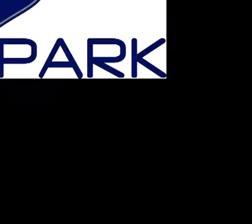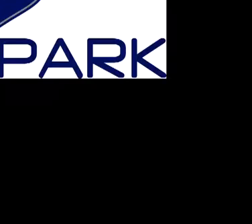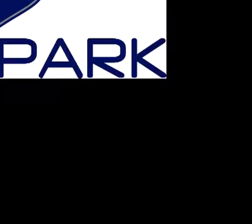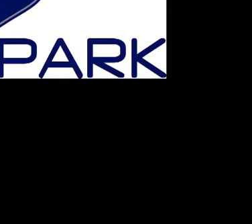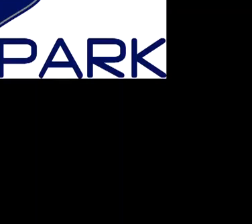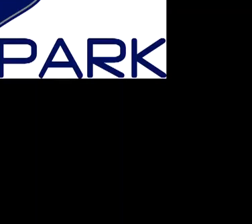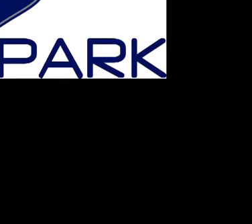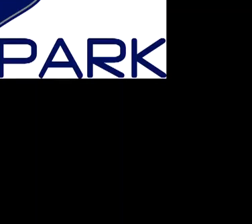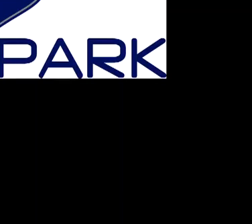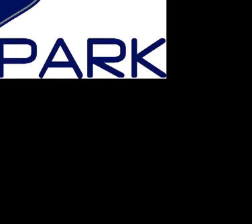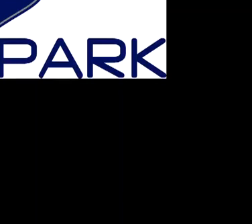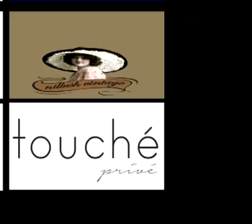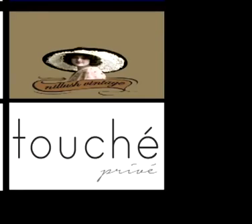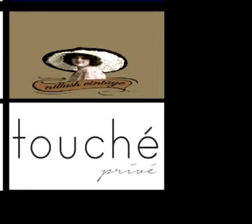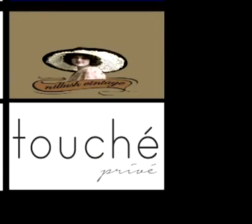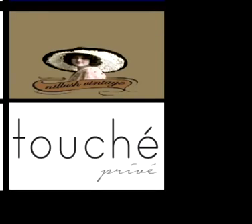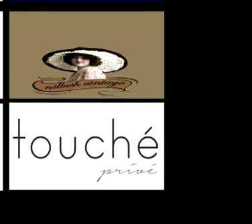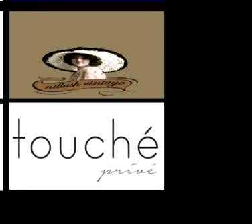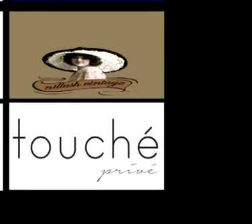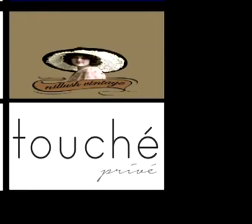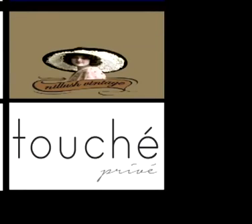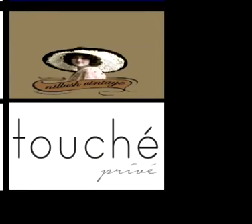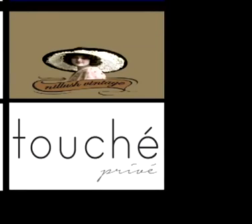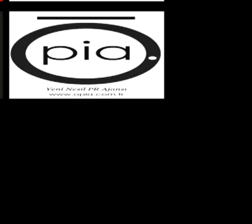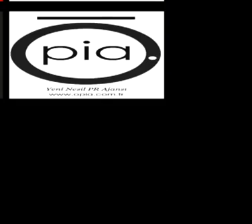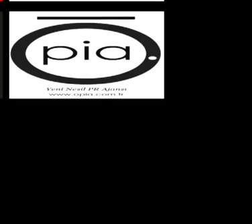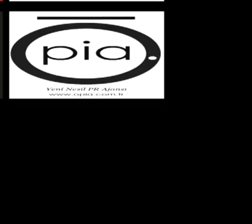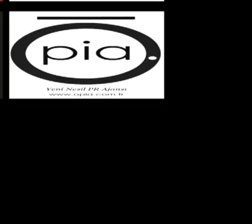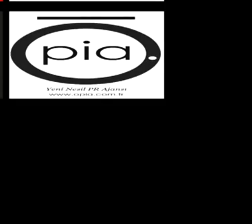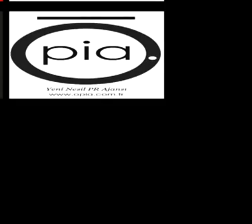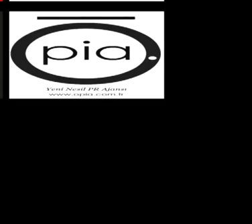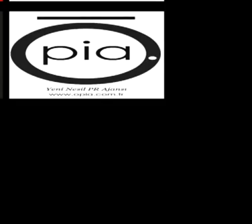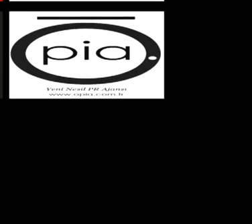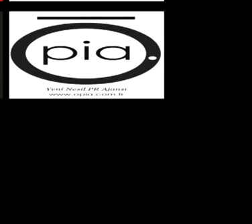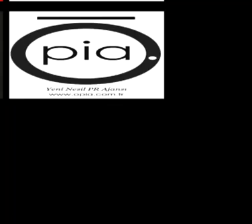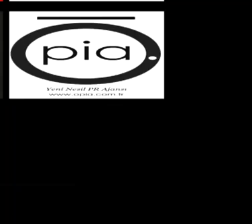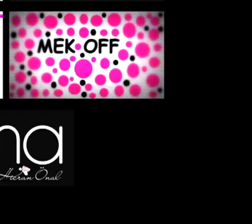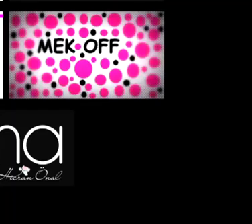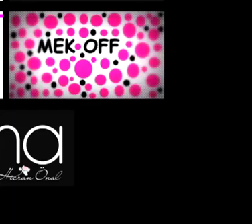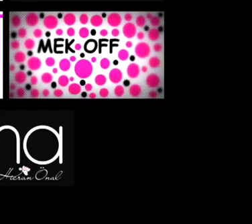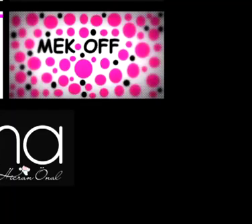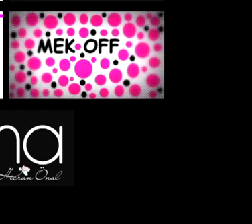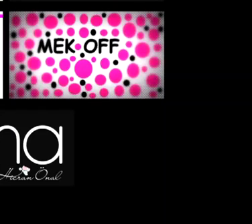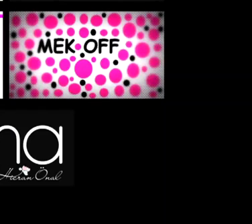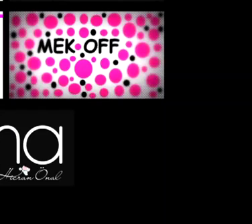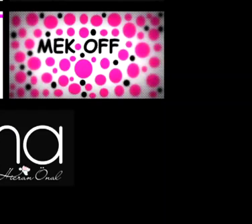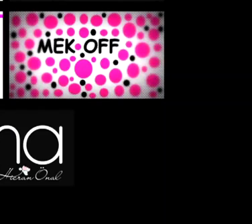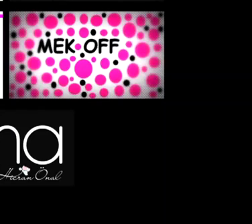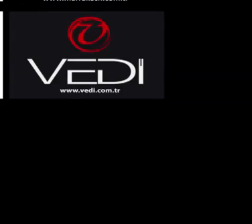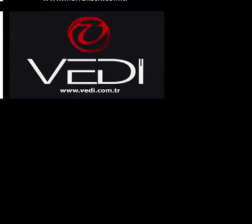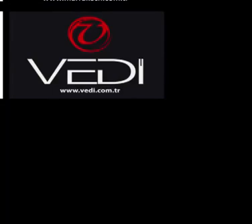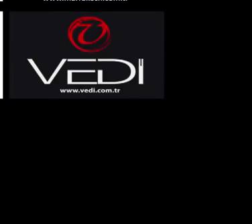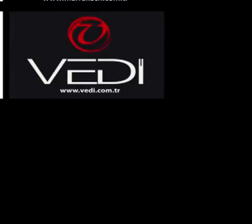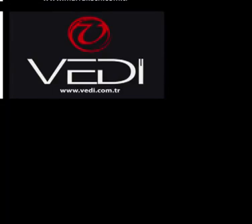Teknik yapım Yeni Gökdelen, tercüme Dağ Prodüksiyon. Sağda sponsor logoları akarken solda siyah zeminde beyaz harflerle jenerik